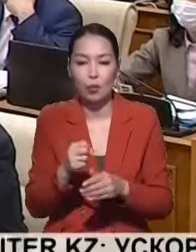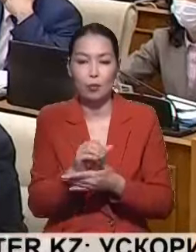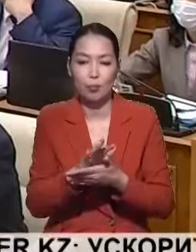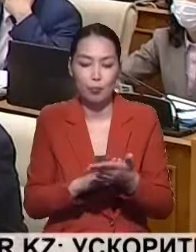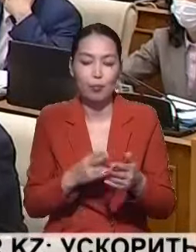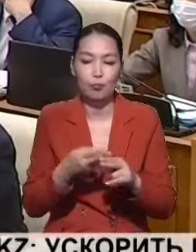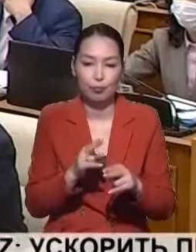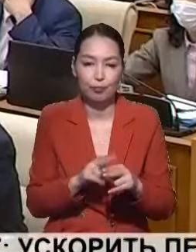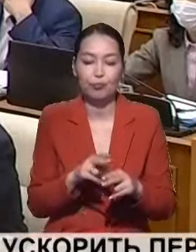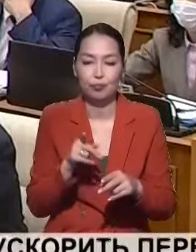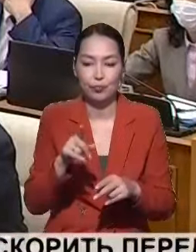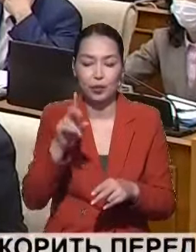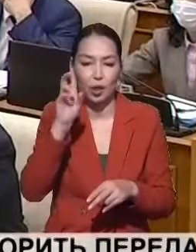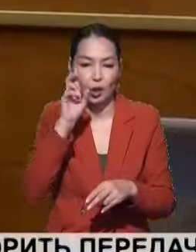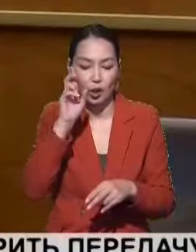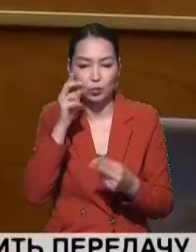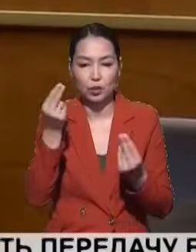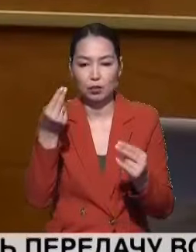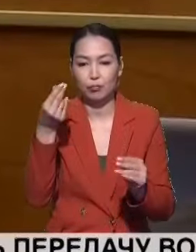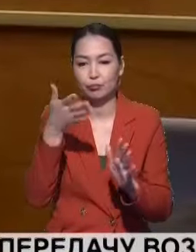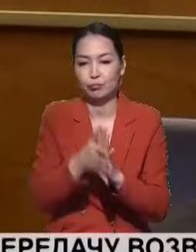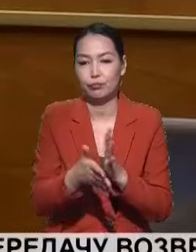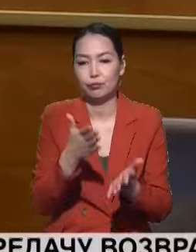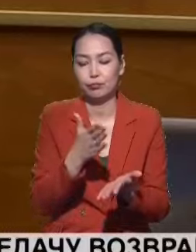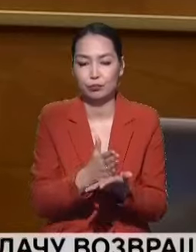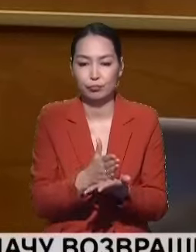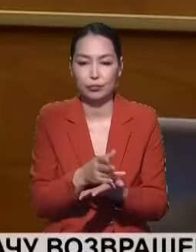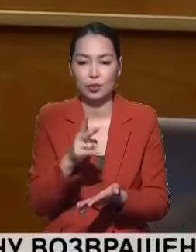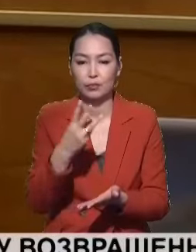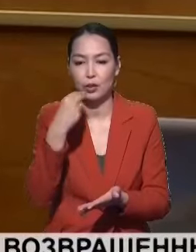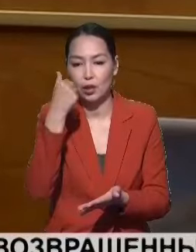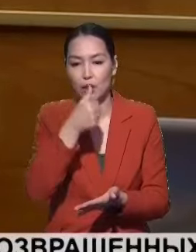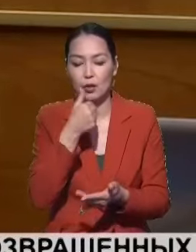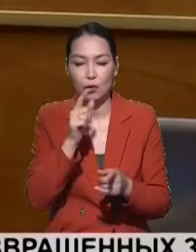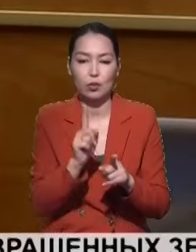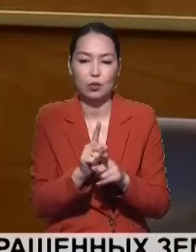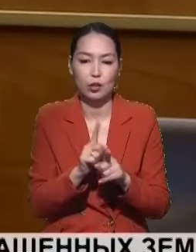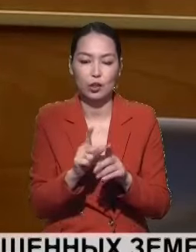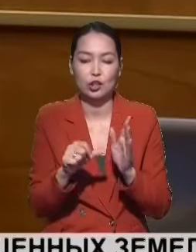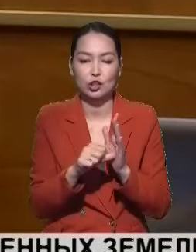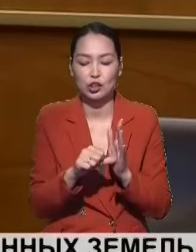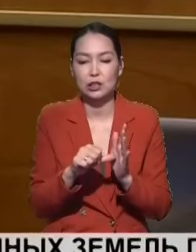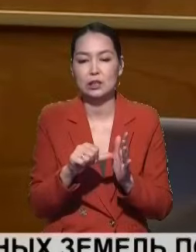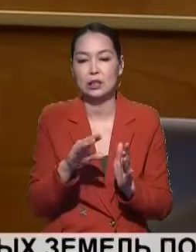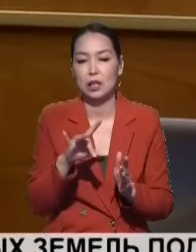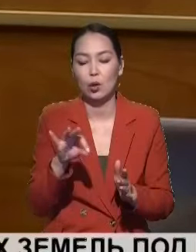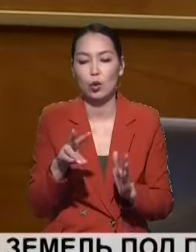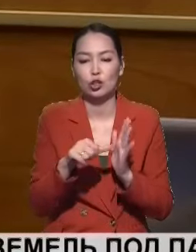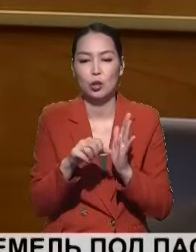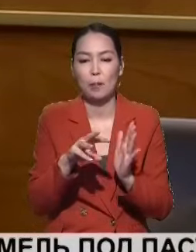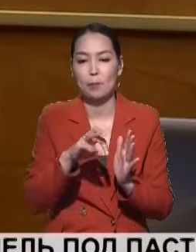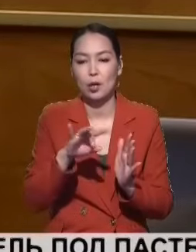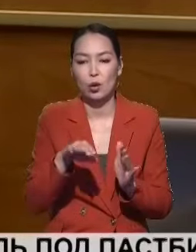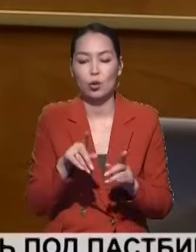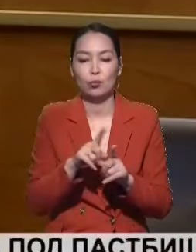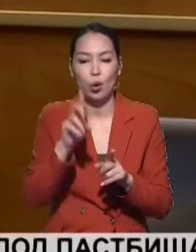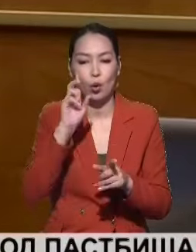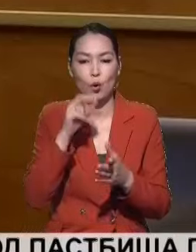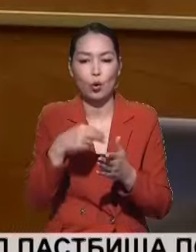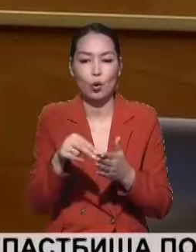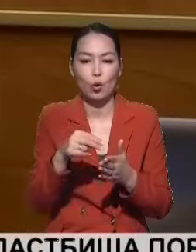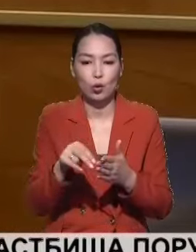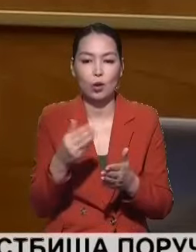неэффективно тратиться государственные деньги. В 2023 году из 6 триллионов 600 миллиардов тенге объема госзакупок